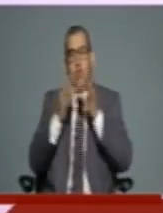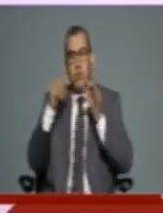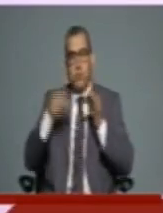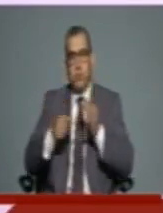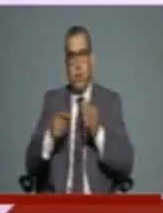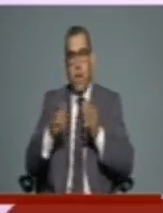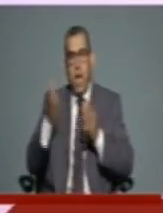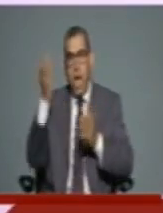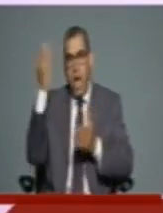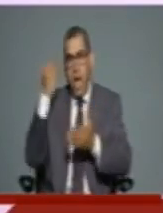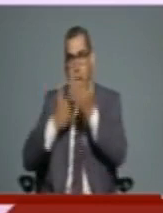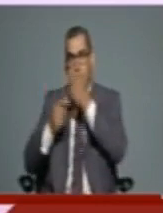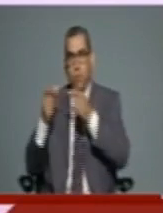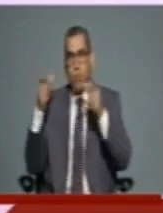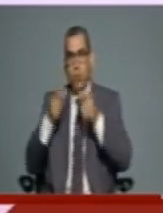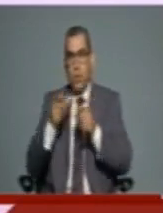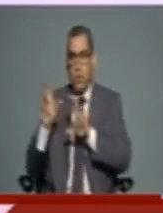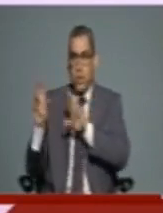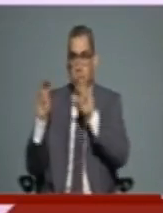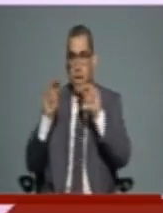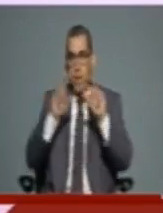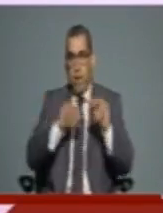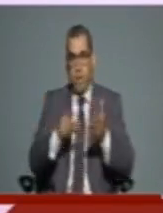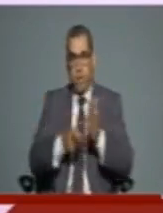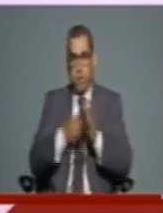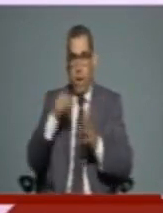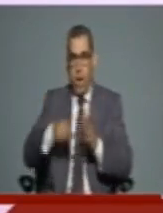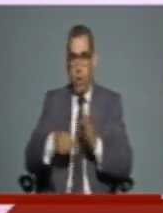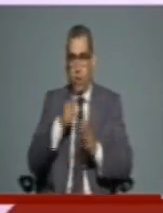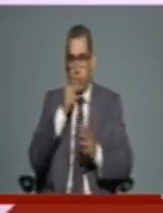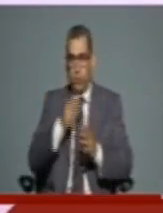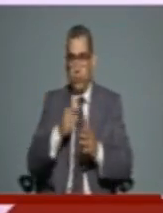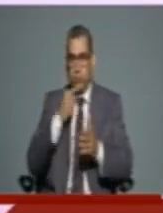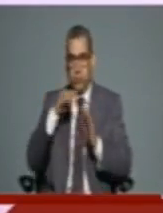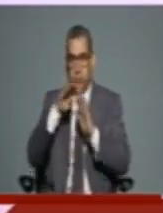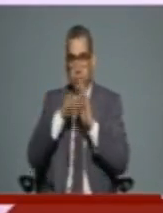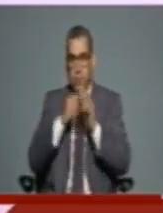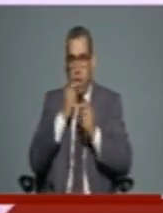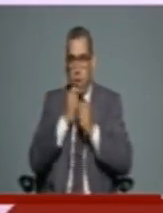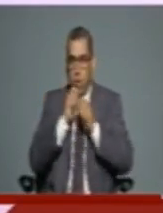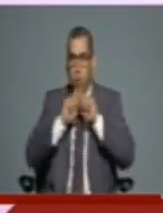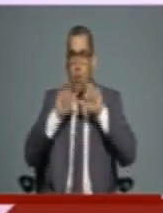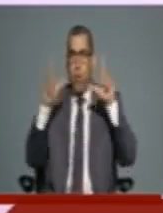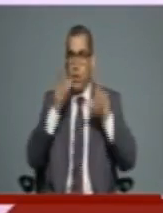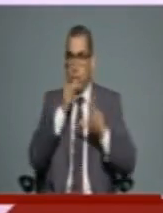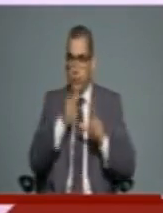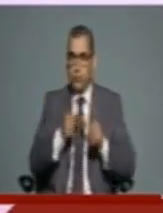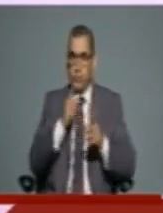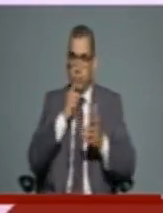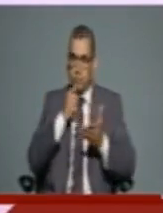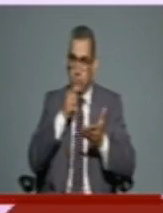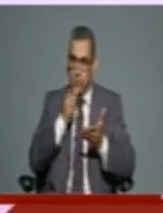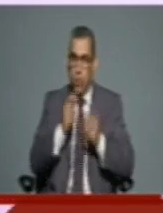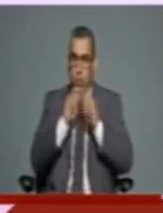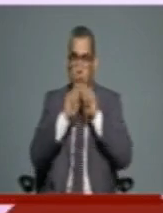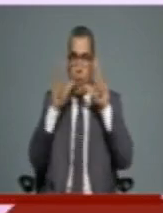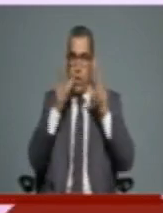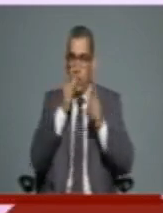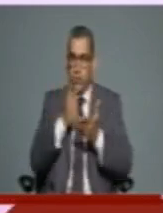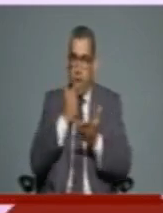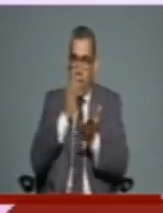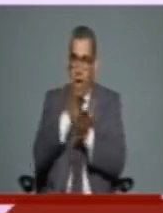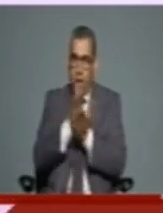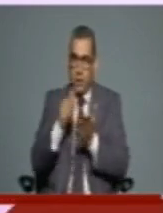يسبقه مؤتمر مثل ذلك بهذه الصراحة وبهذا الوضوح من قبل،